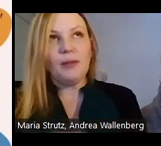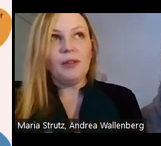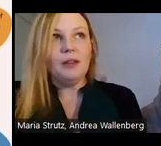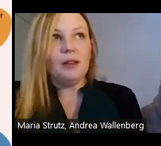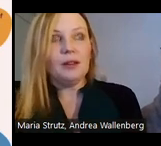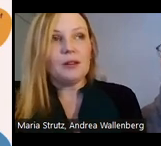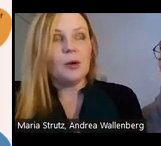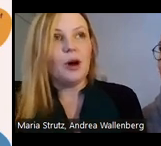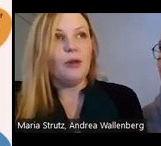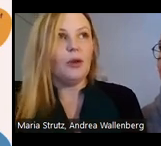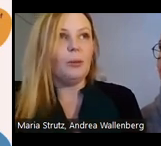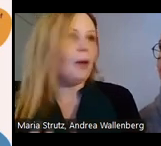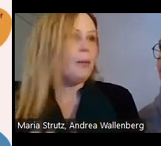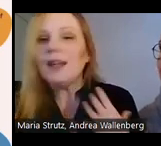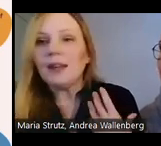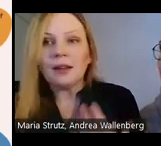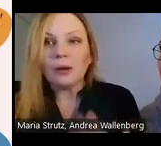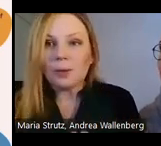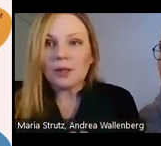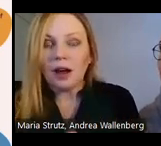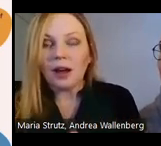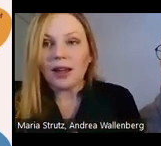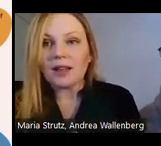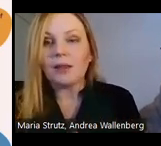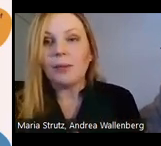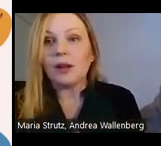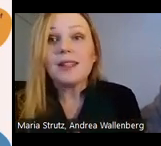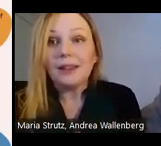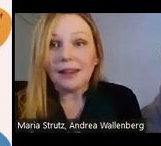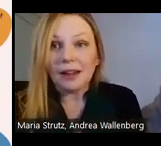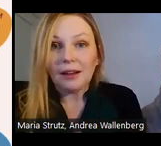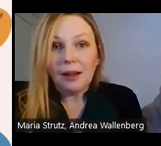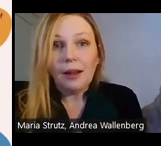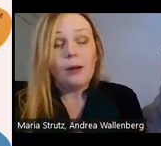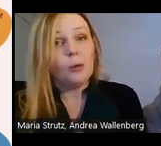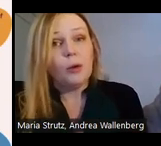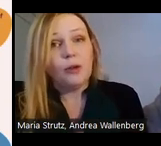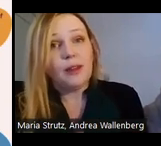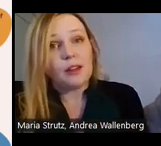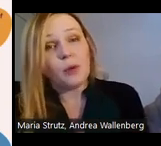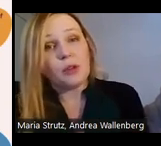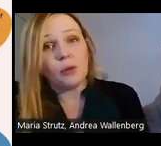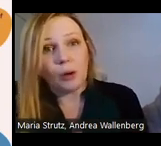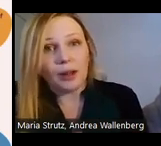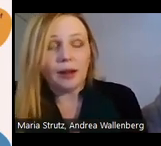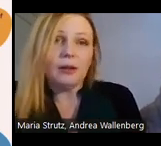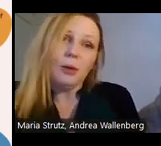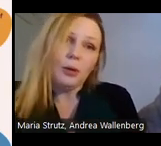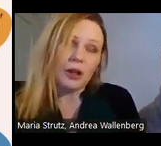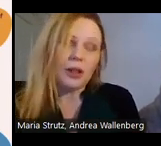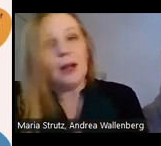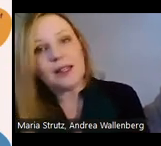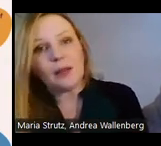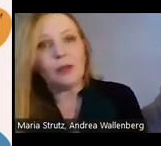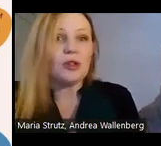Till en början så har vi ju bara beteenden och kroppssignaler. Kanske att barnet skriker. Och då är ju vi där som vuxna och tolkar. Du är